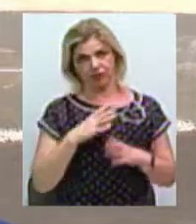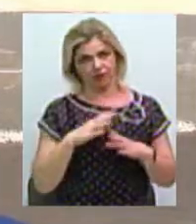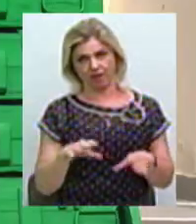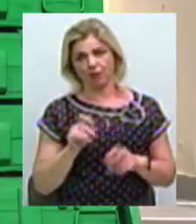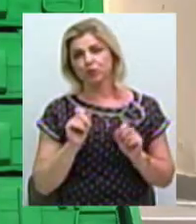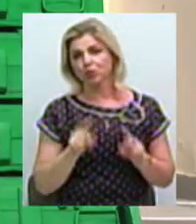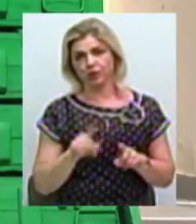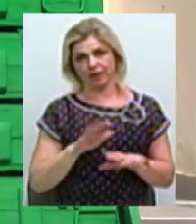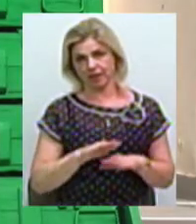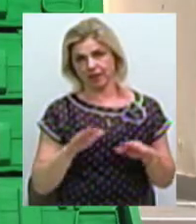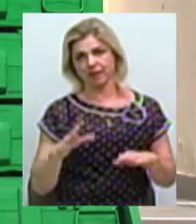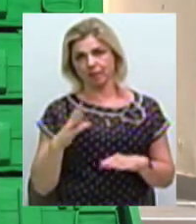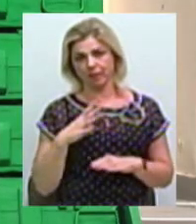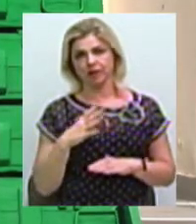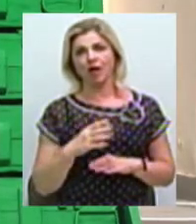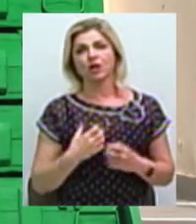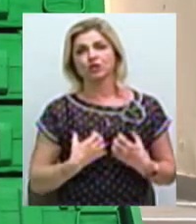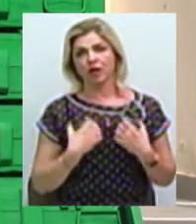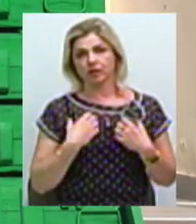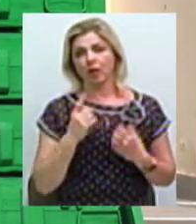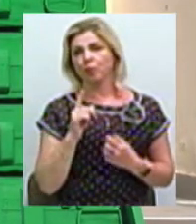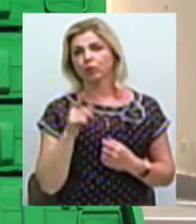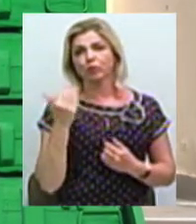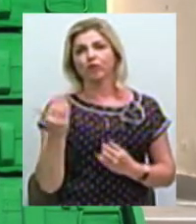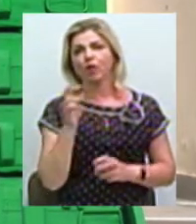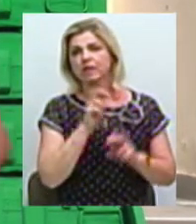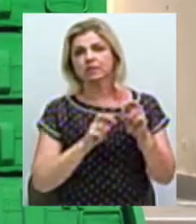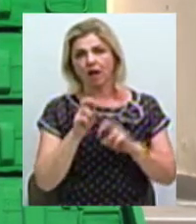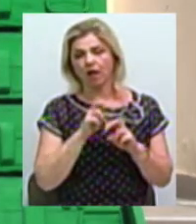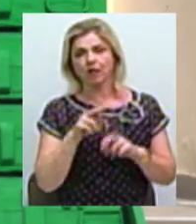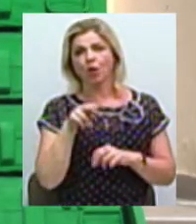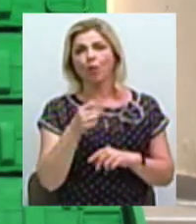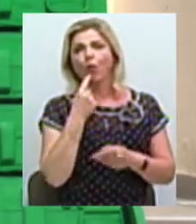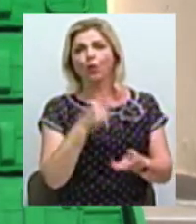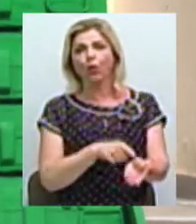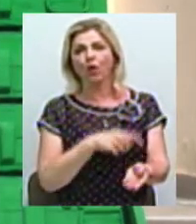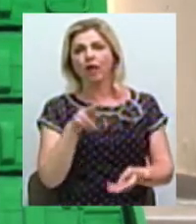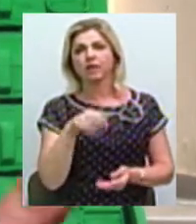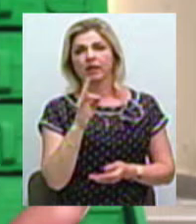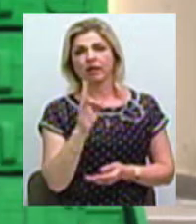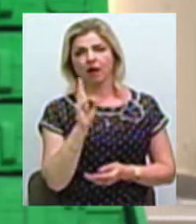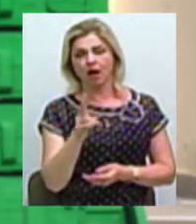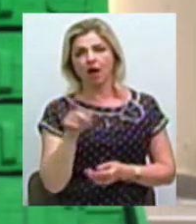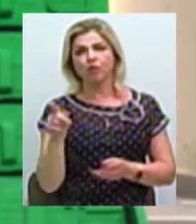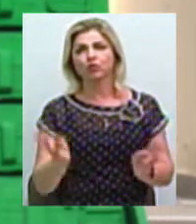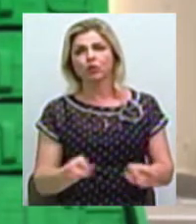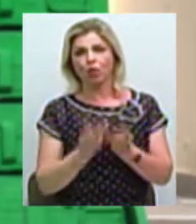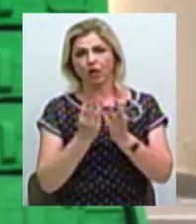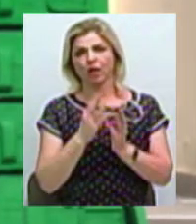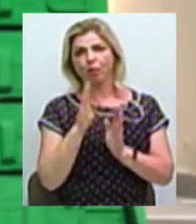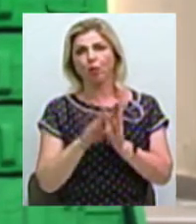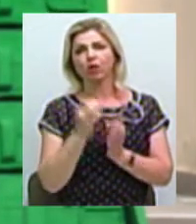була. Жахливо, тому що ми його шукали по ДНК. Він згорів зразу під машиною